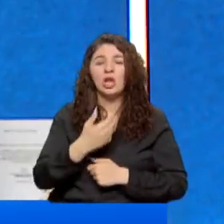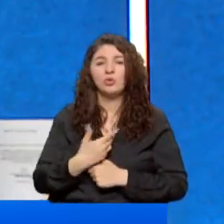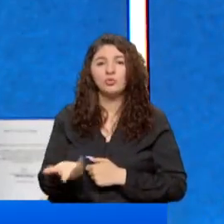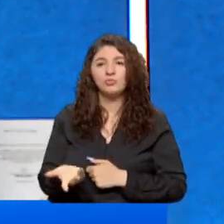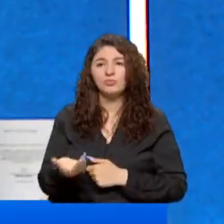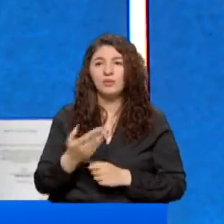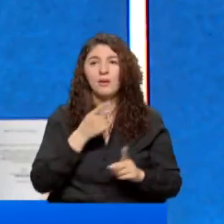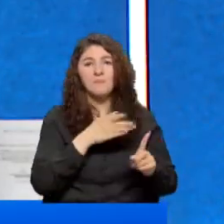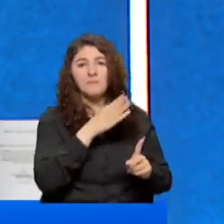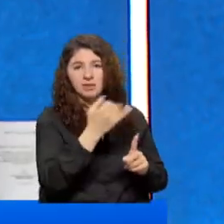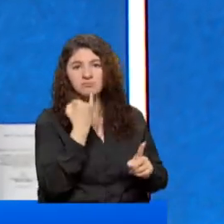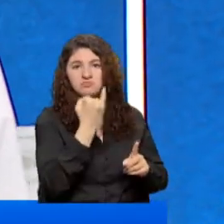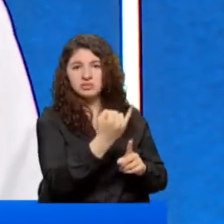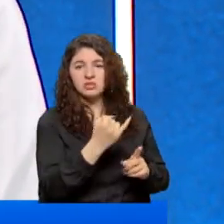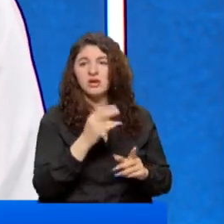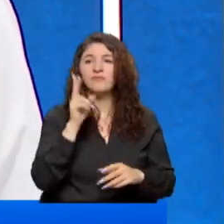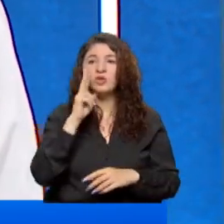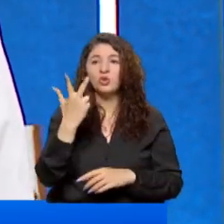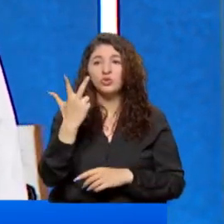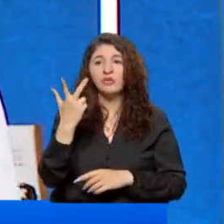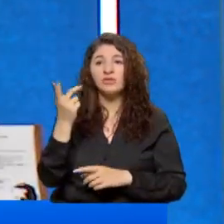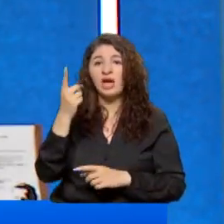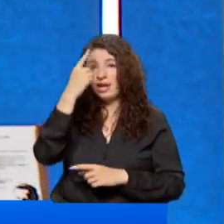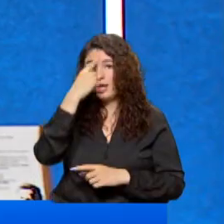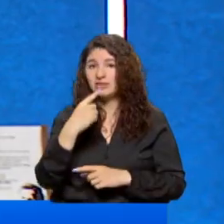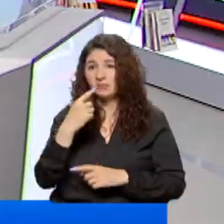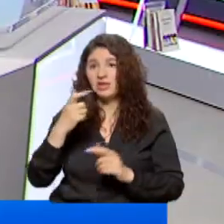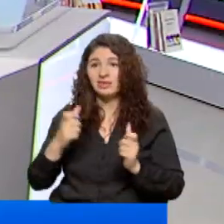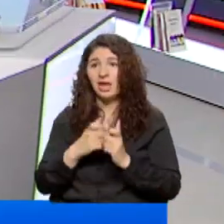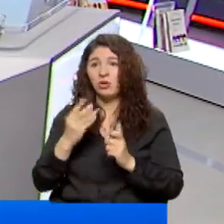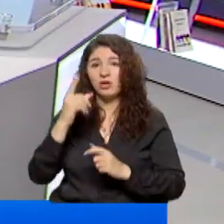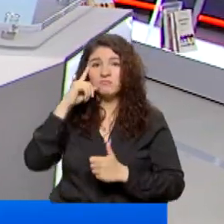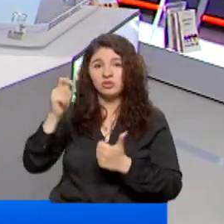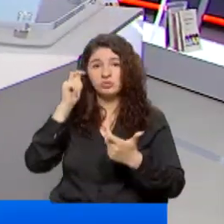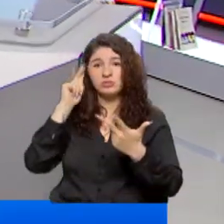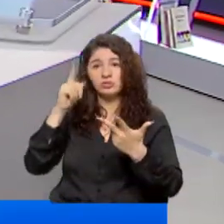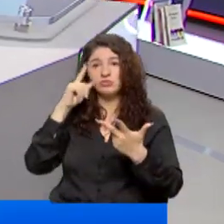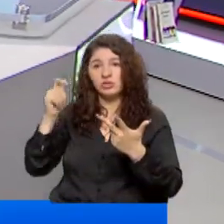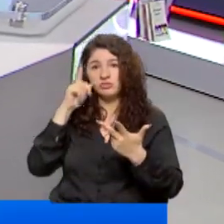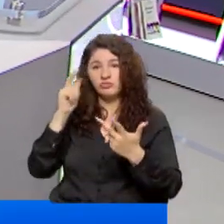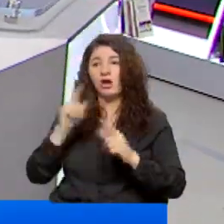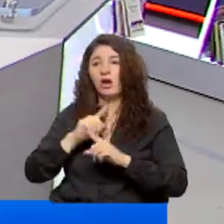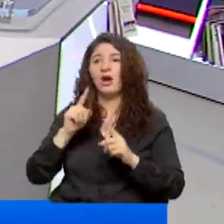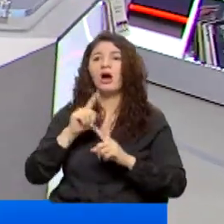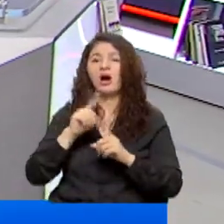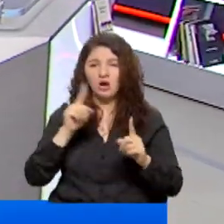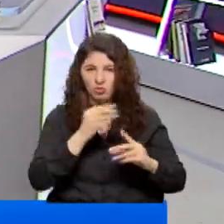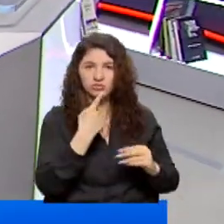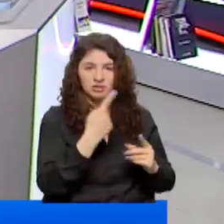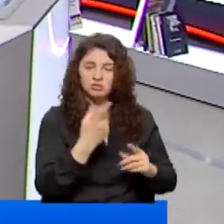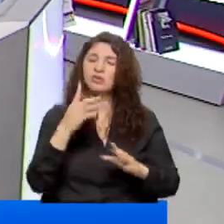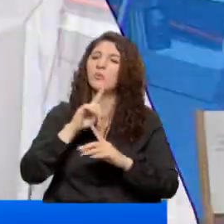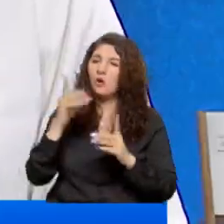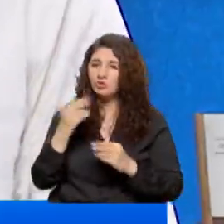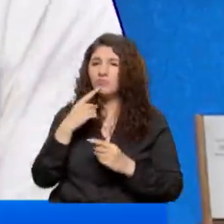zorlanıyoruz gittiniz mi ziyarete Vallahi üç defa resmen dernek olarak da başvurulup hayırlı olsun dedi hayırlı olsun